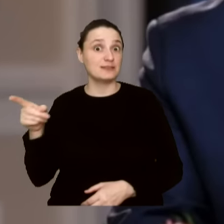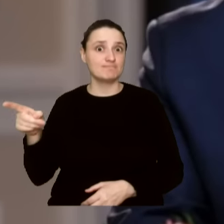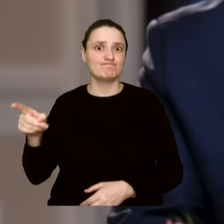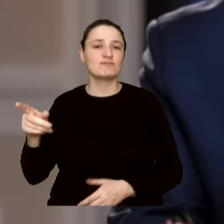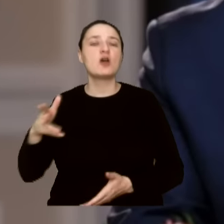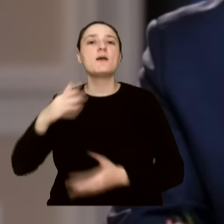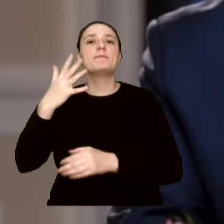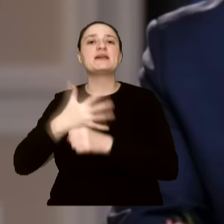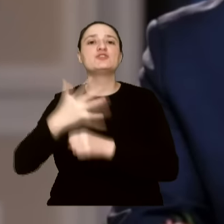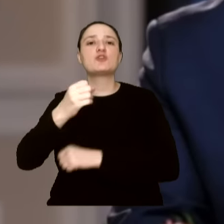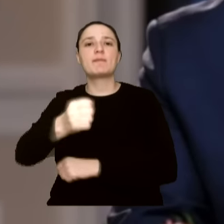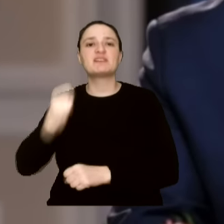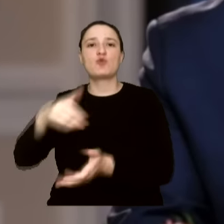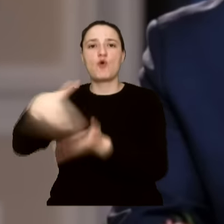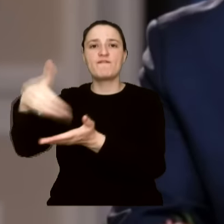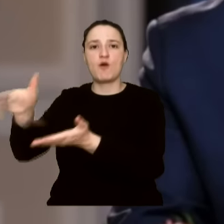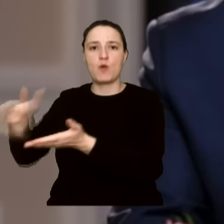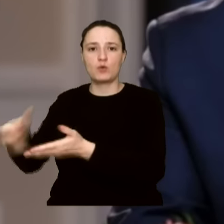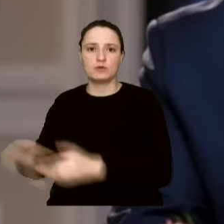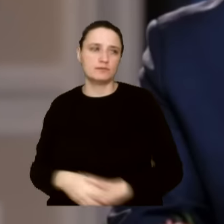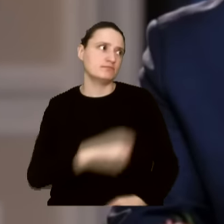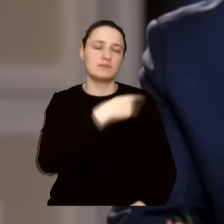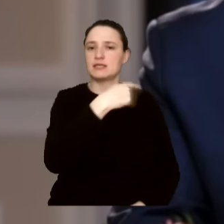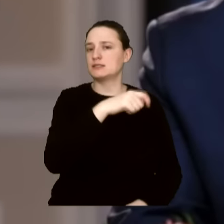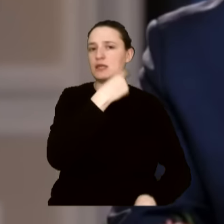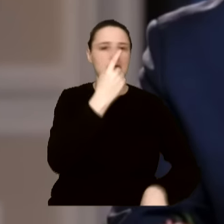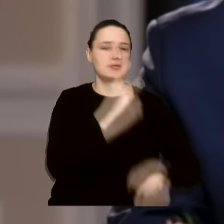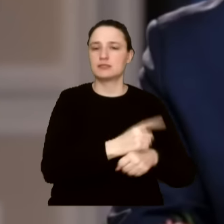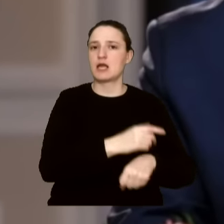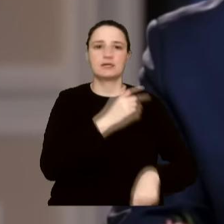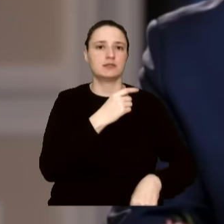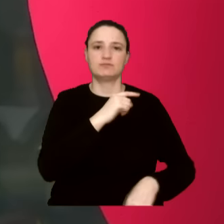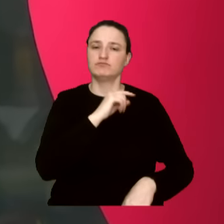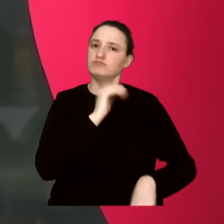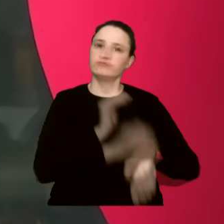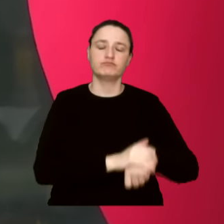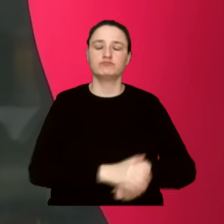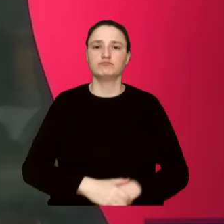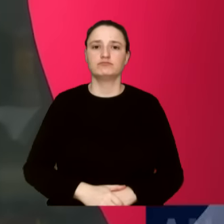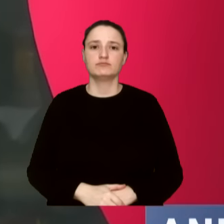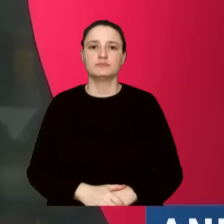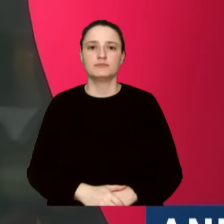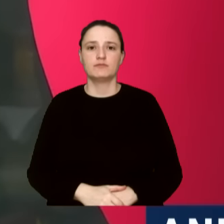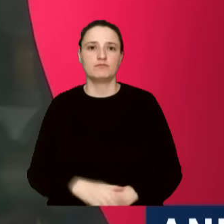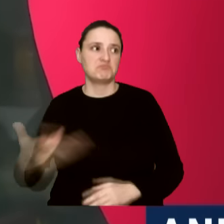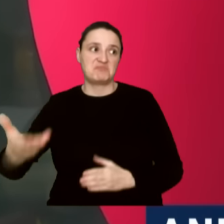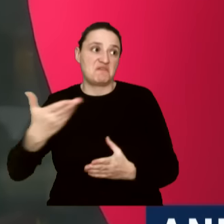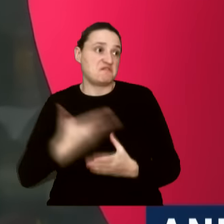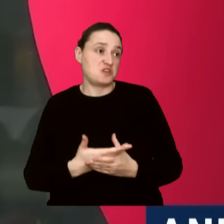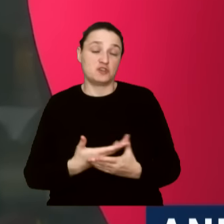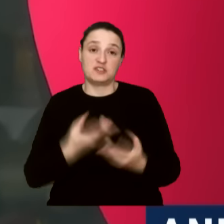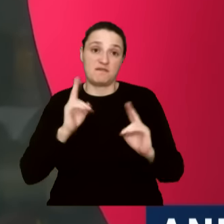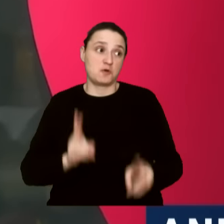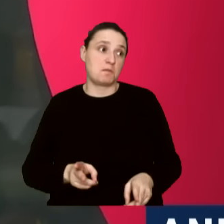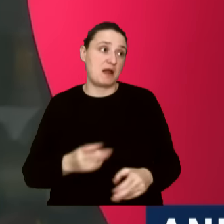50 ambasadorów. Nie zgadza się na to prezydent Andrzej Duda. Żaden wniosek w tej kwestii formalny